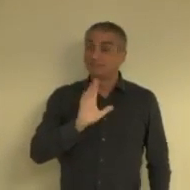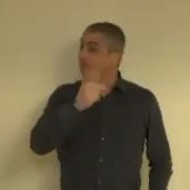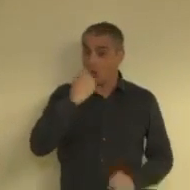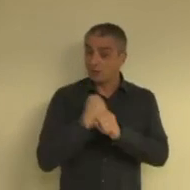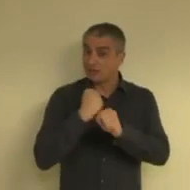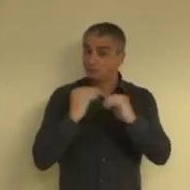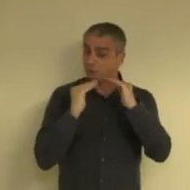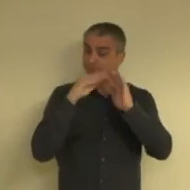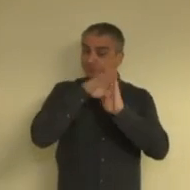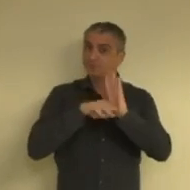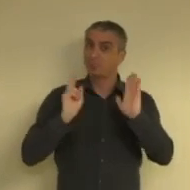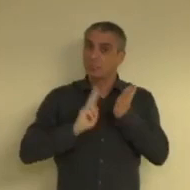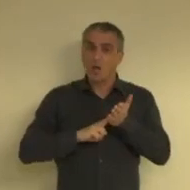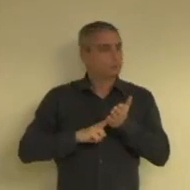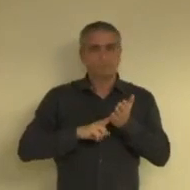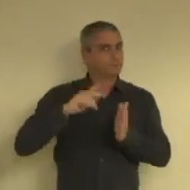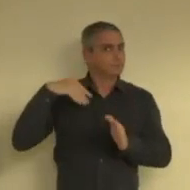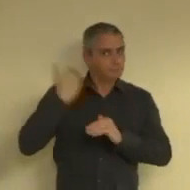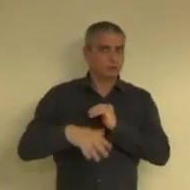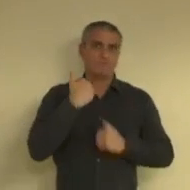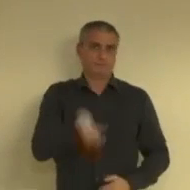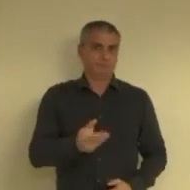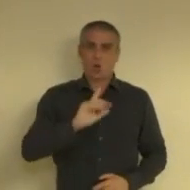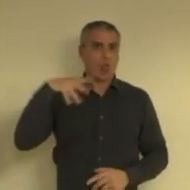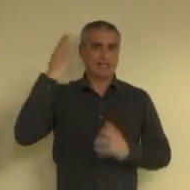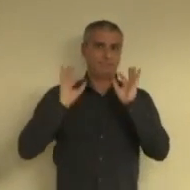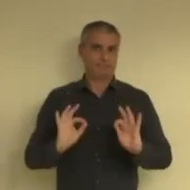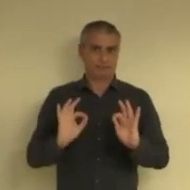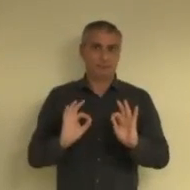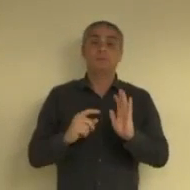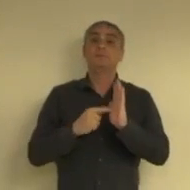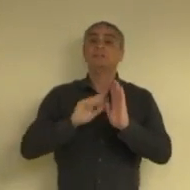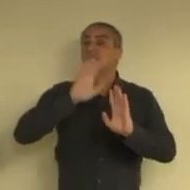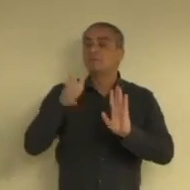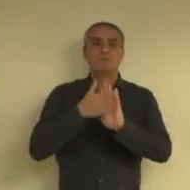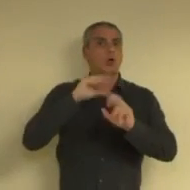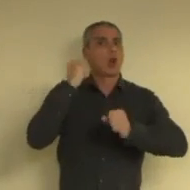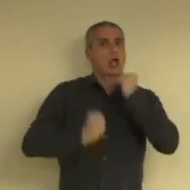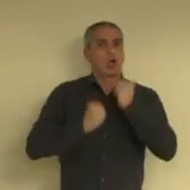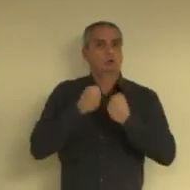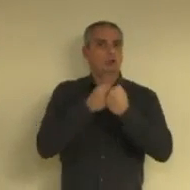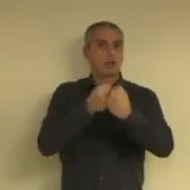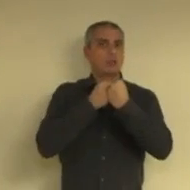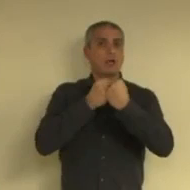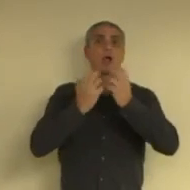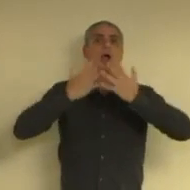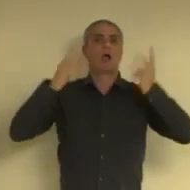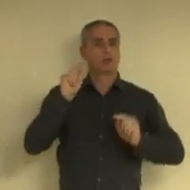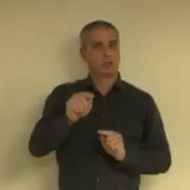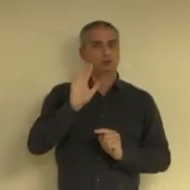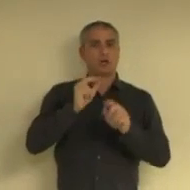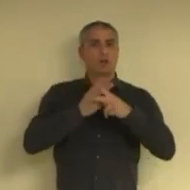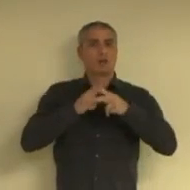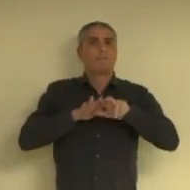כי אם לא תפעלו נכון, לא יהיה בסדר. וכן, עם כל הקושי של האתגר הגדול הזה,